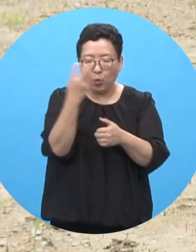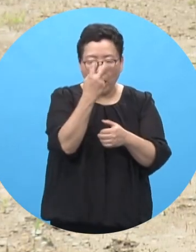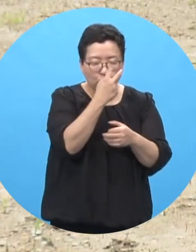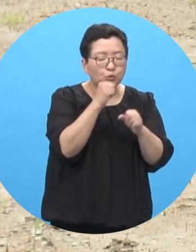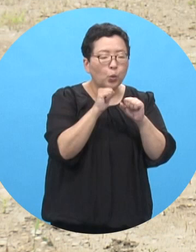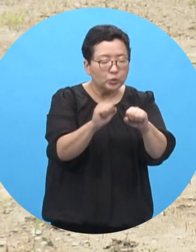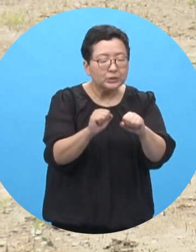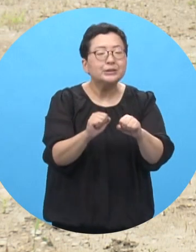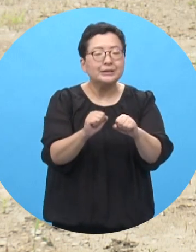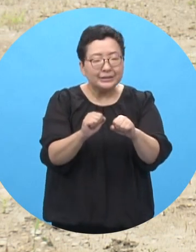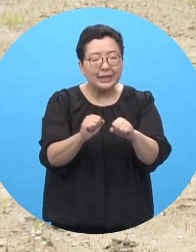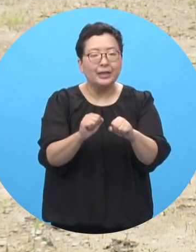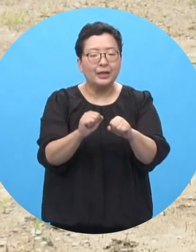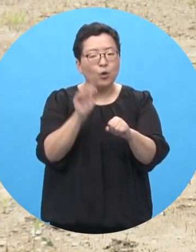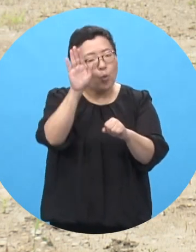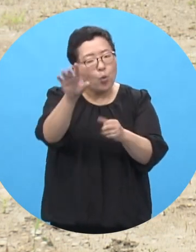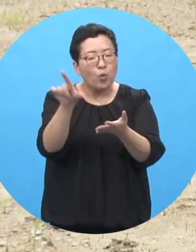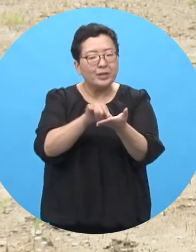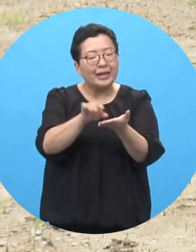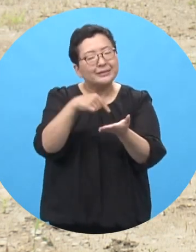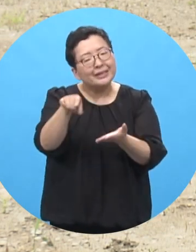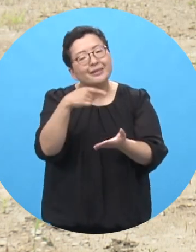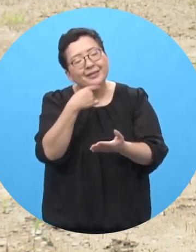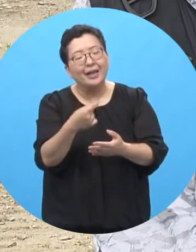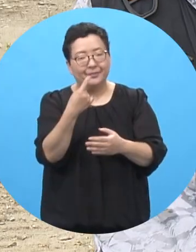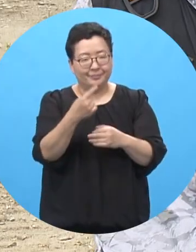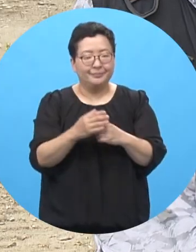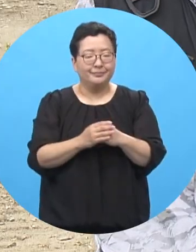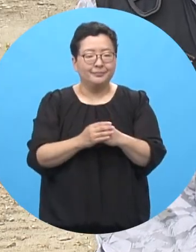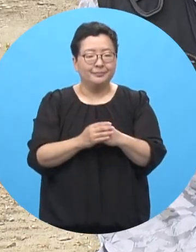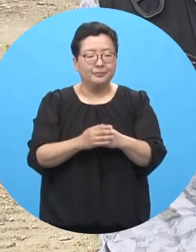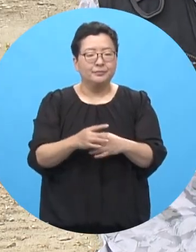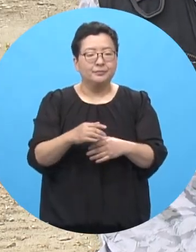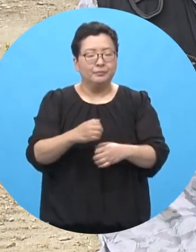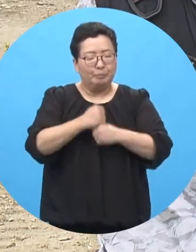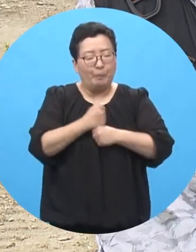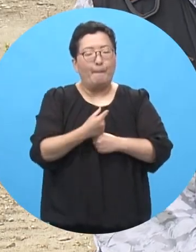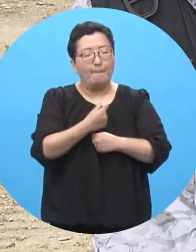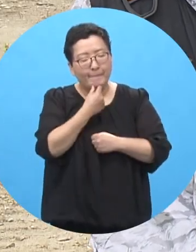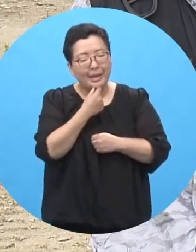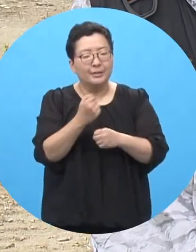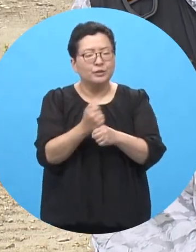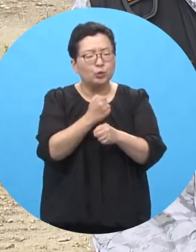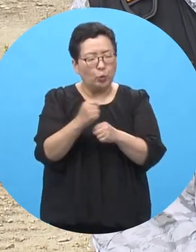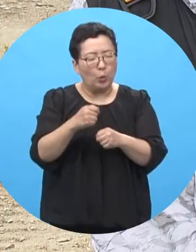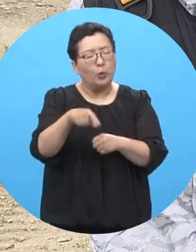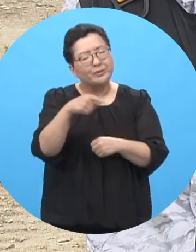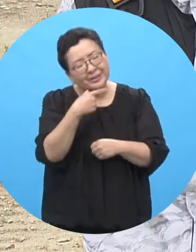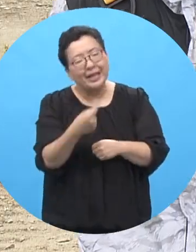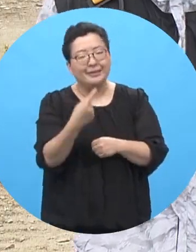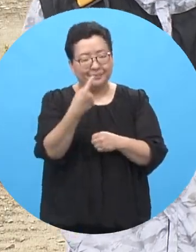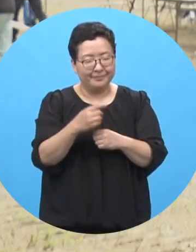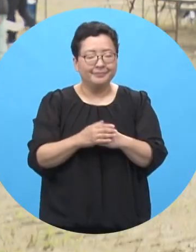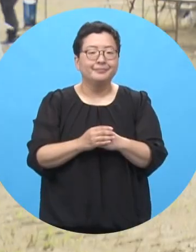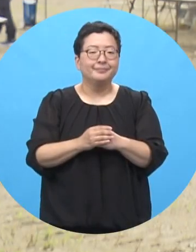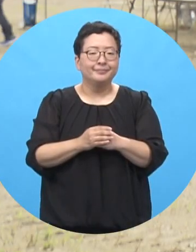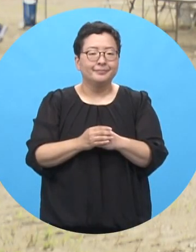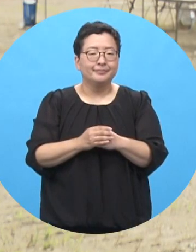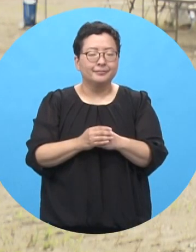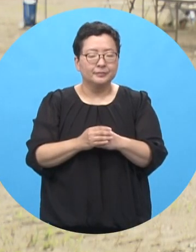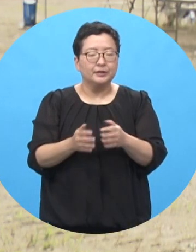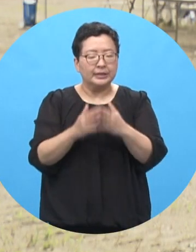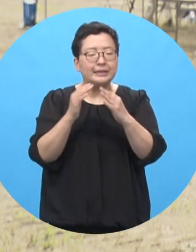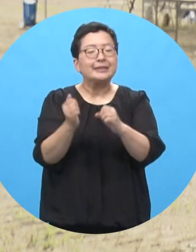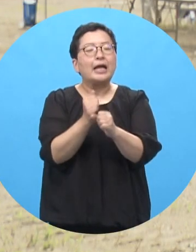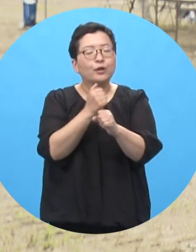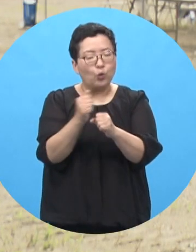して今後を生かしていきたいですね。事故のないように仕事をしていきたいですね。 建設